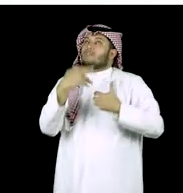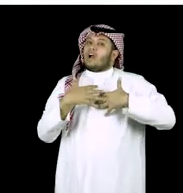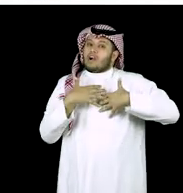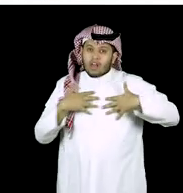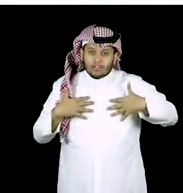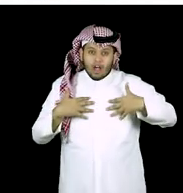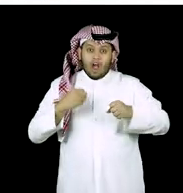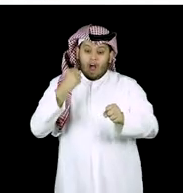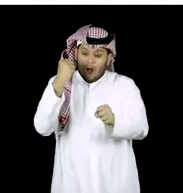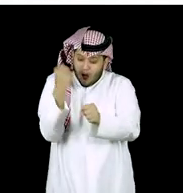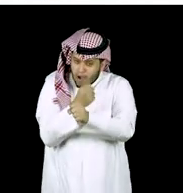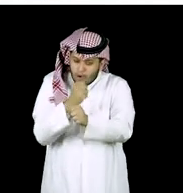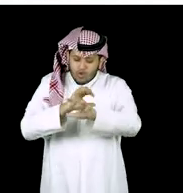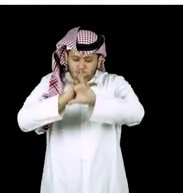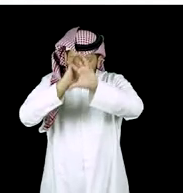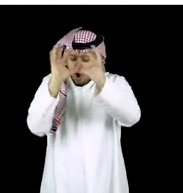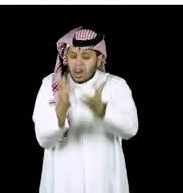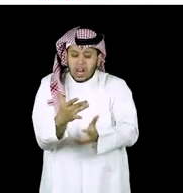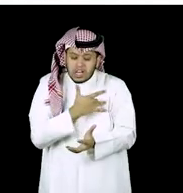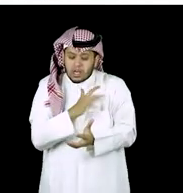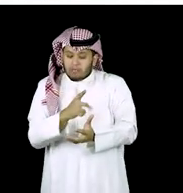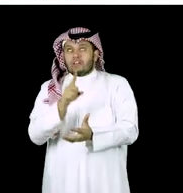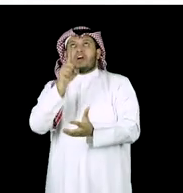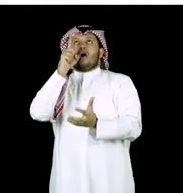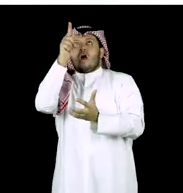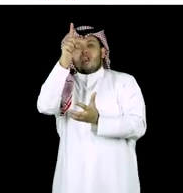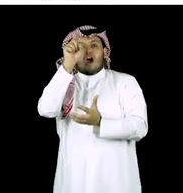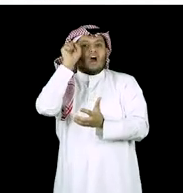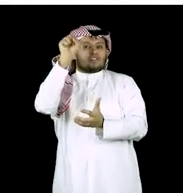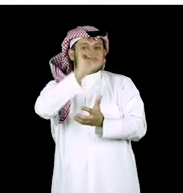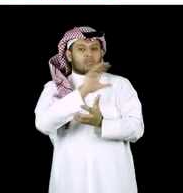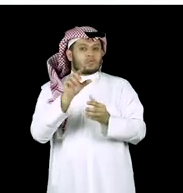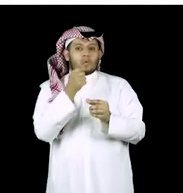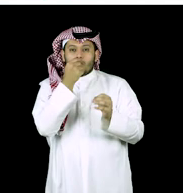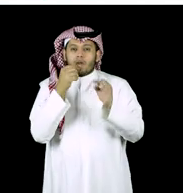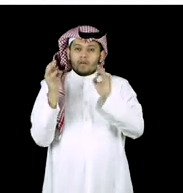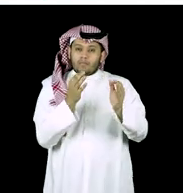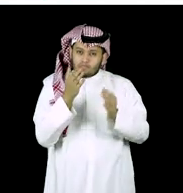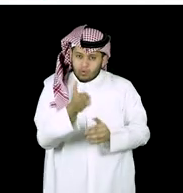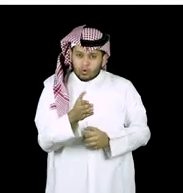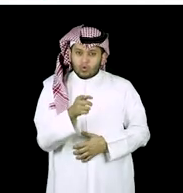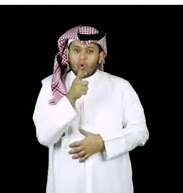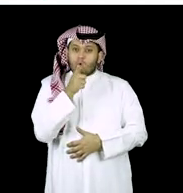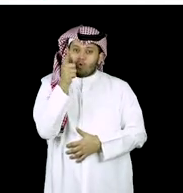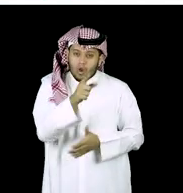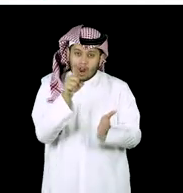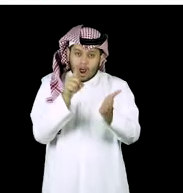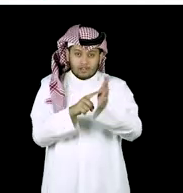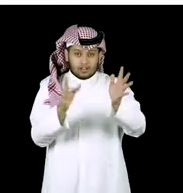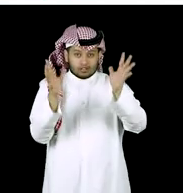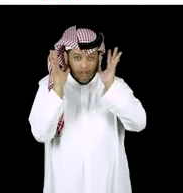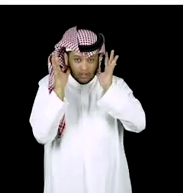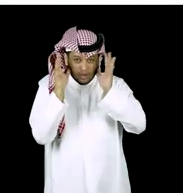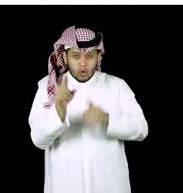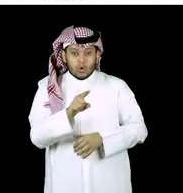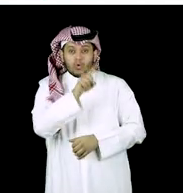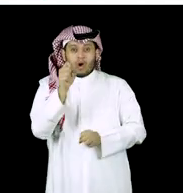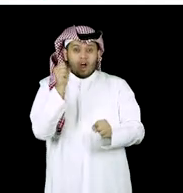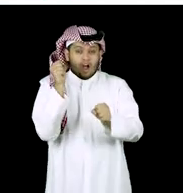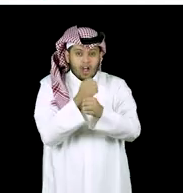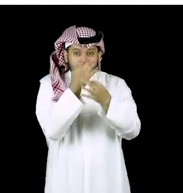وتكون أعماله كلها لله سبحانه وتعالى، كما في قوله: قل إن صلاتي